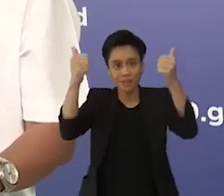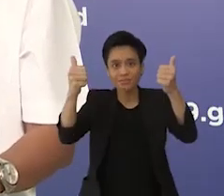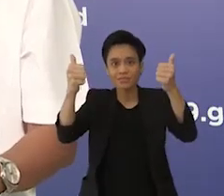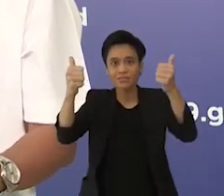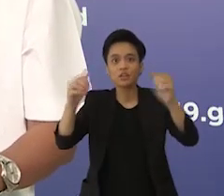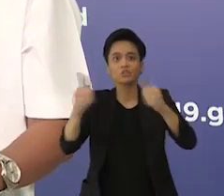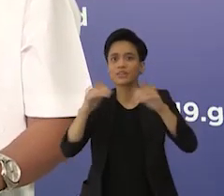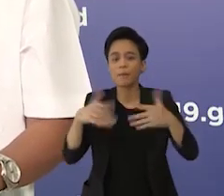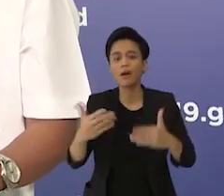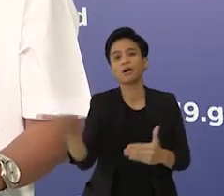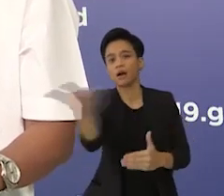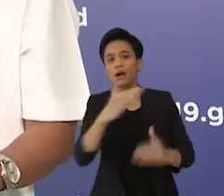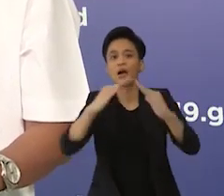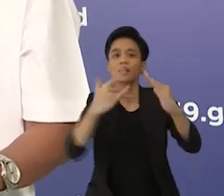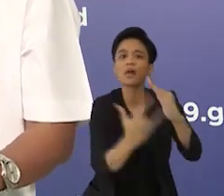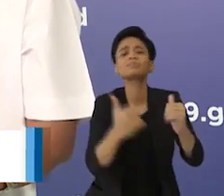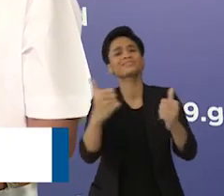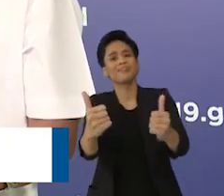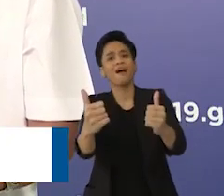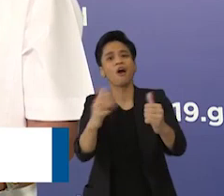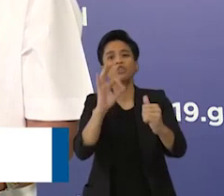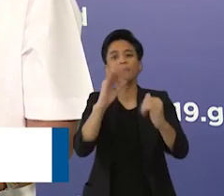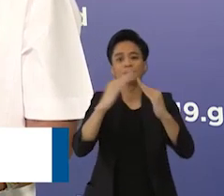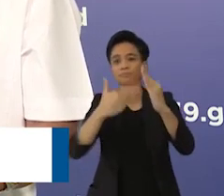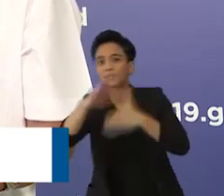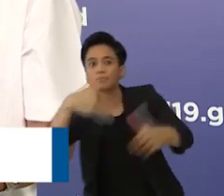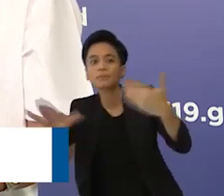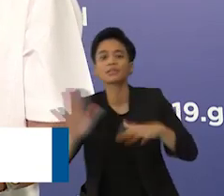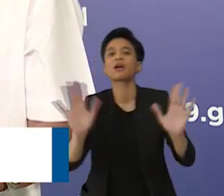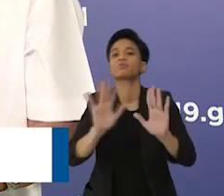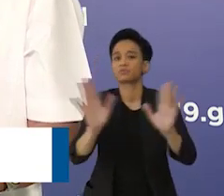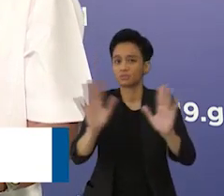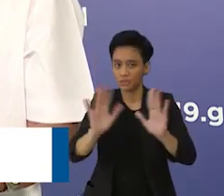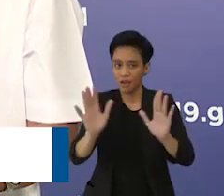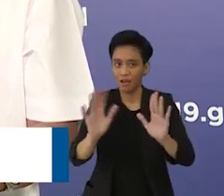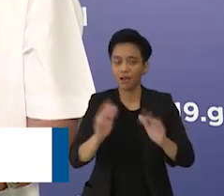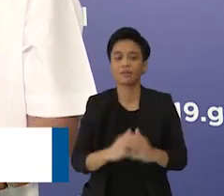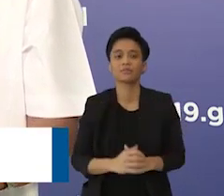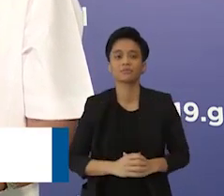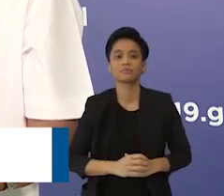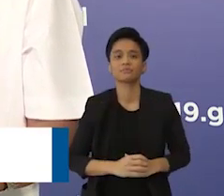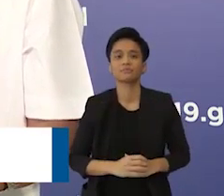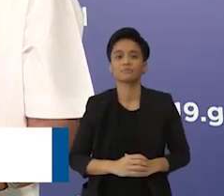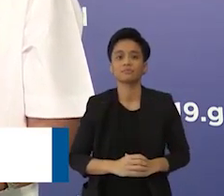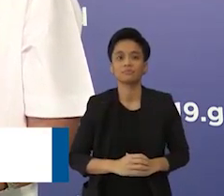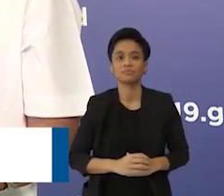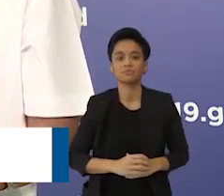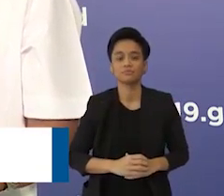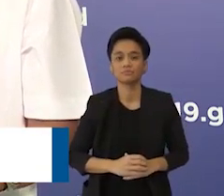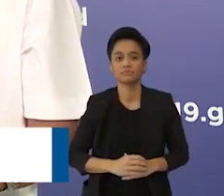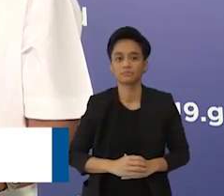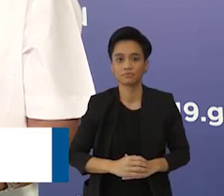tinggal dirumah mengurangi kontak dan kemudian tidak bepergian kemanapun kemudian